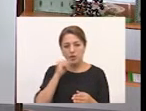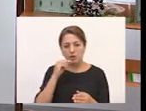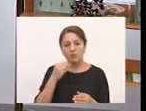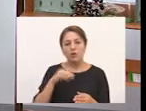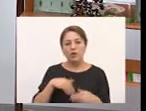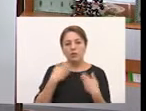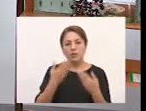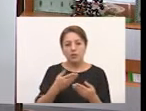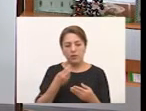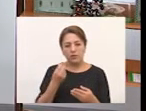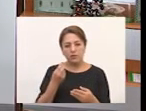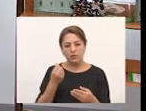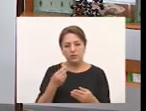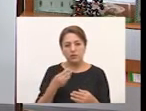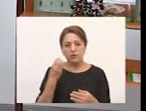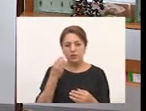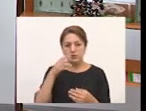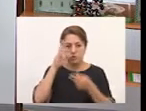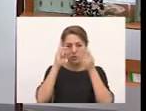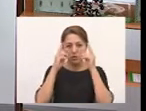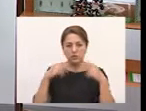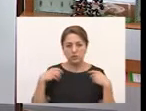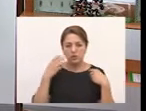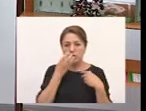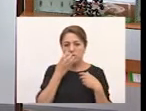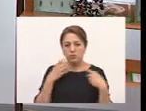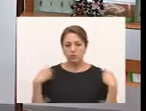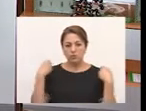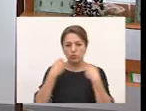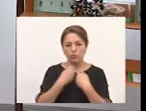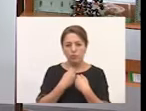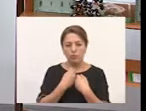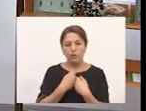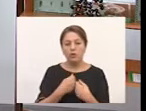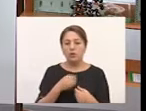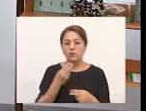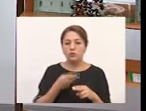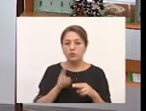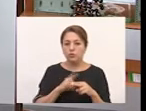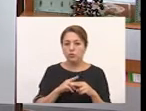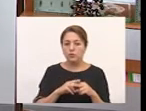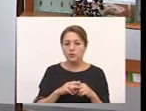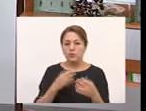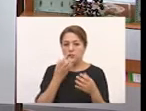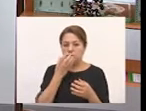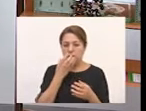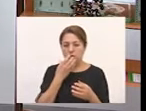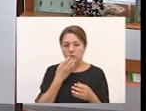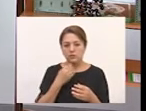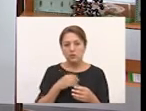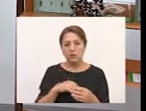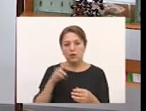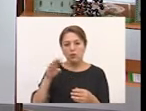и подарил заячий полушубок, чтобы согрелся он. Неужели Пугачев не вспомнит доброту